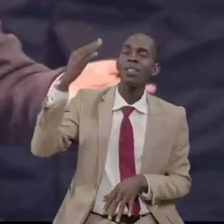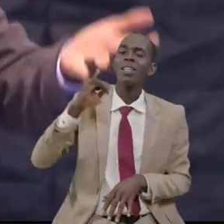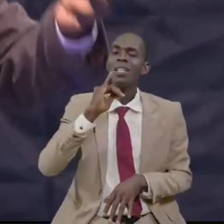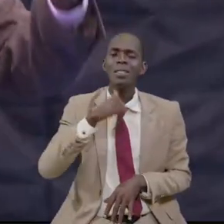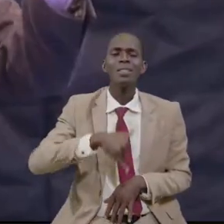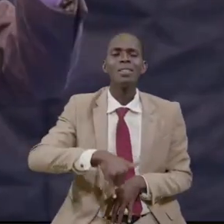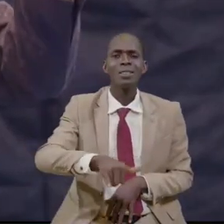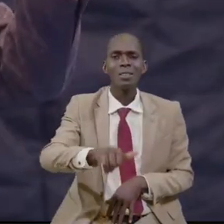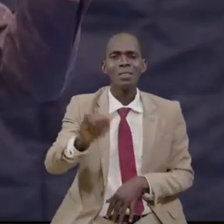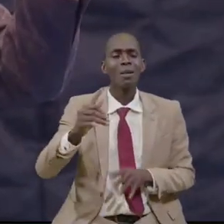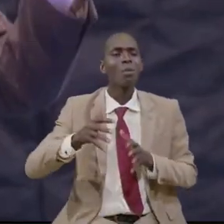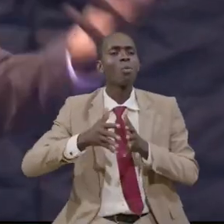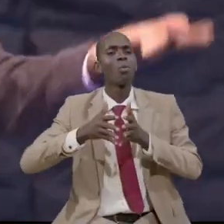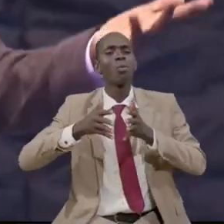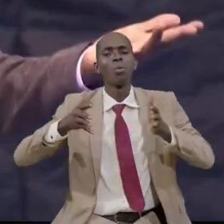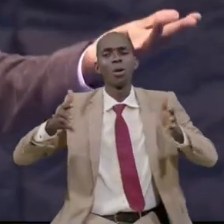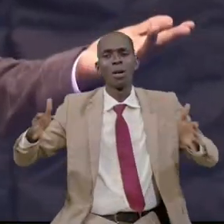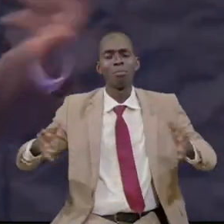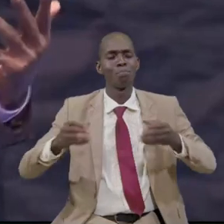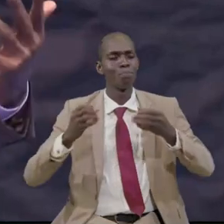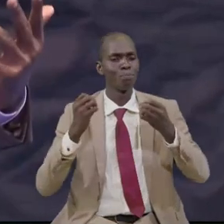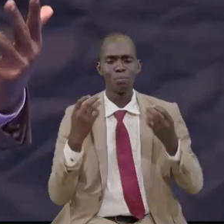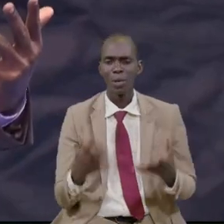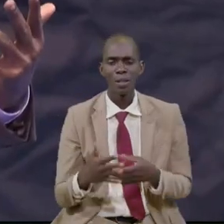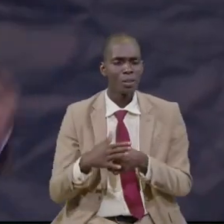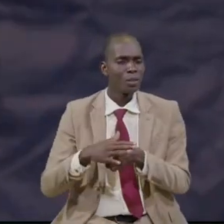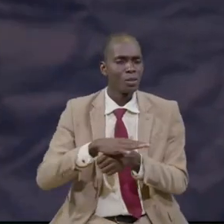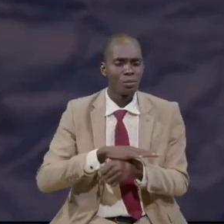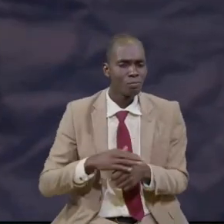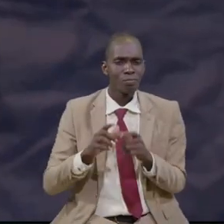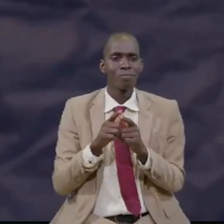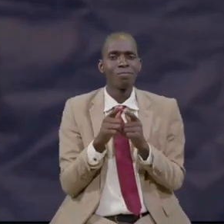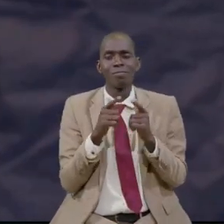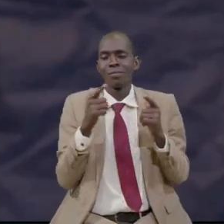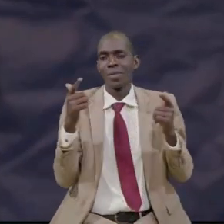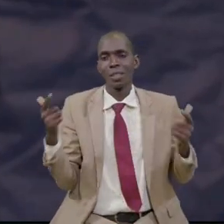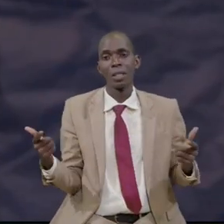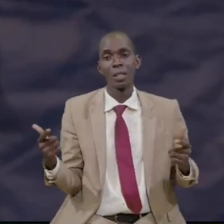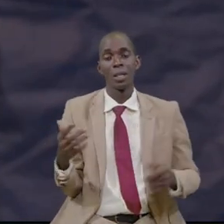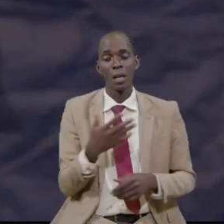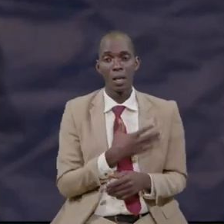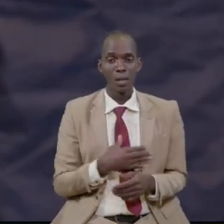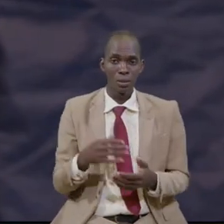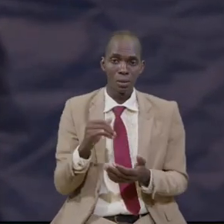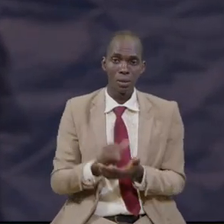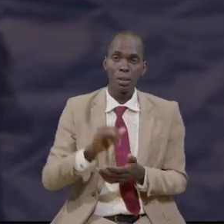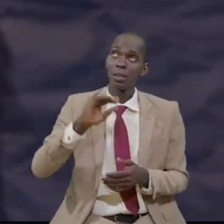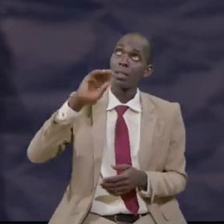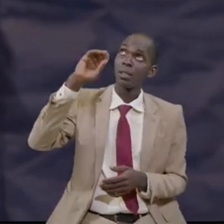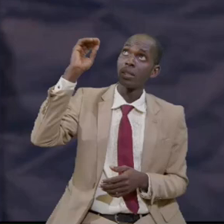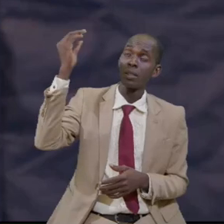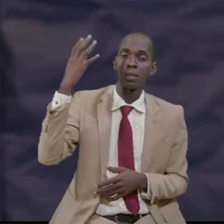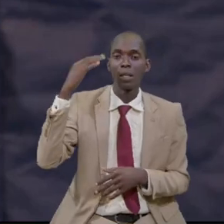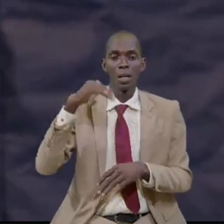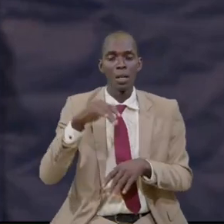toujours aussi étendu, grand et la grâce comme un